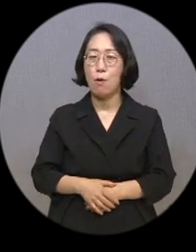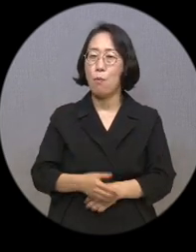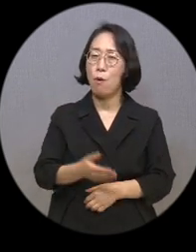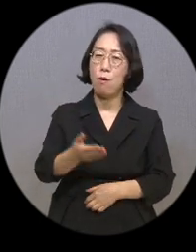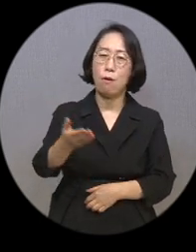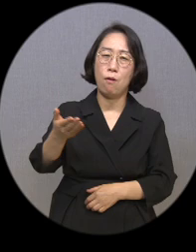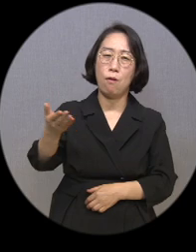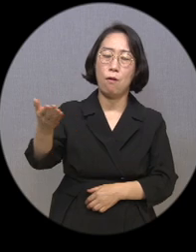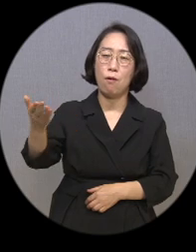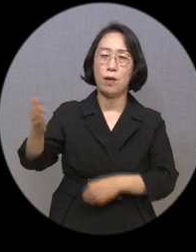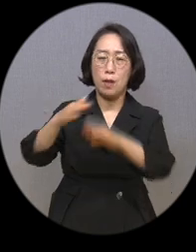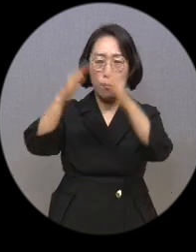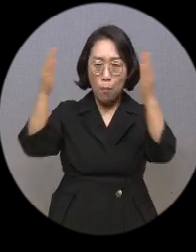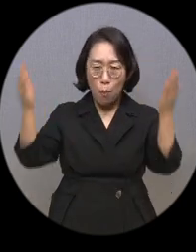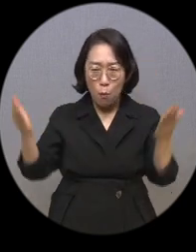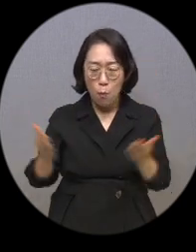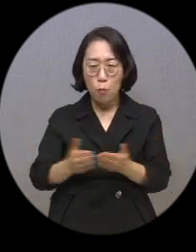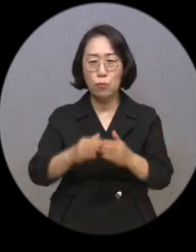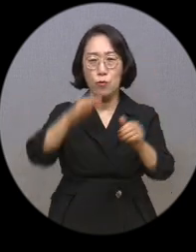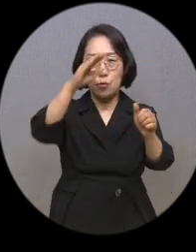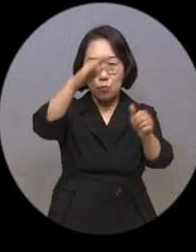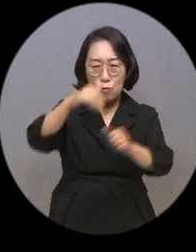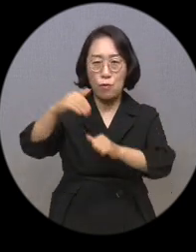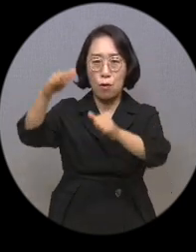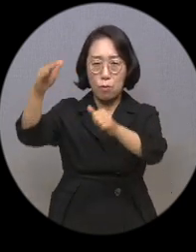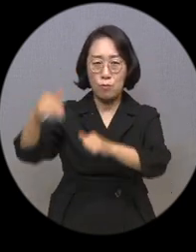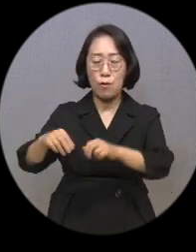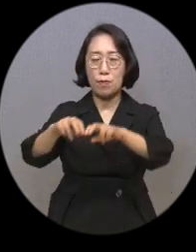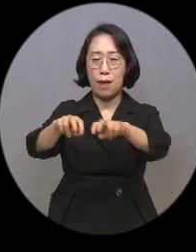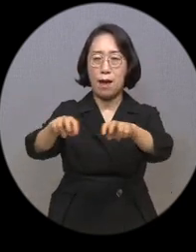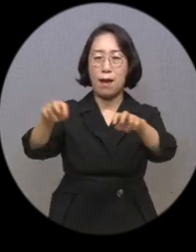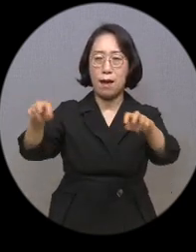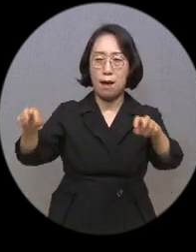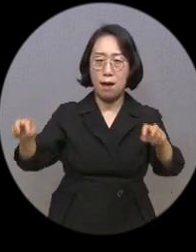워이 모두 불러 한자리에 앉아